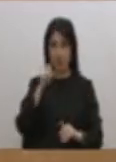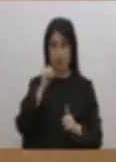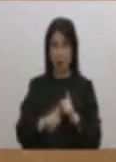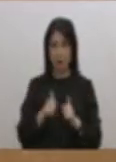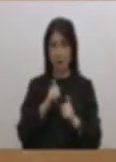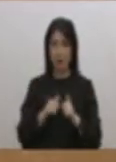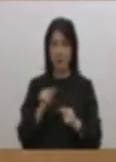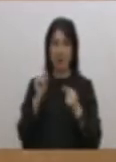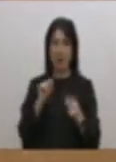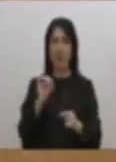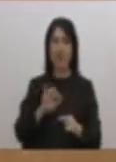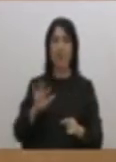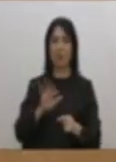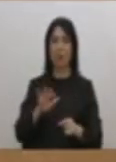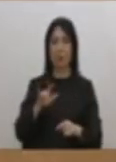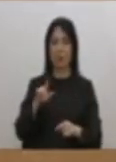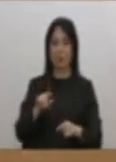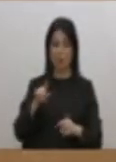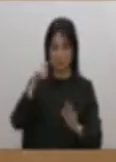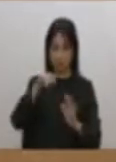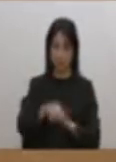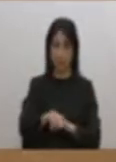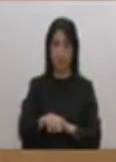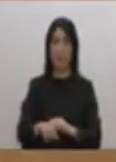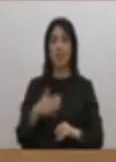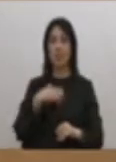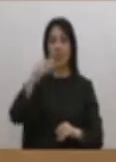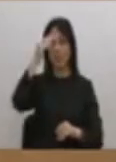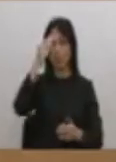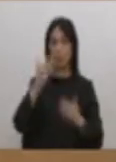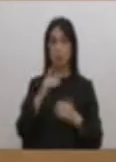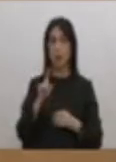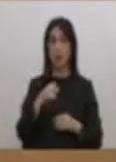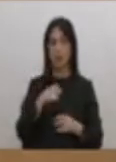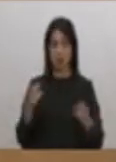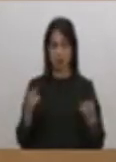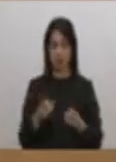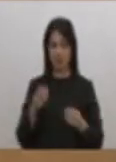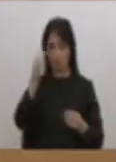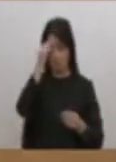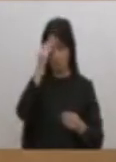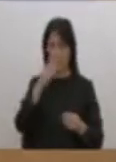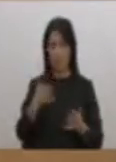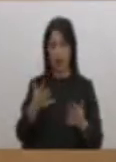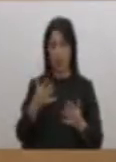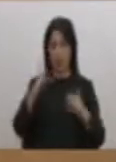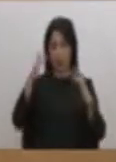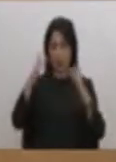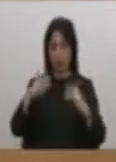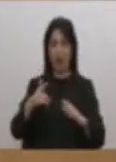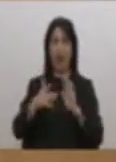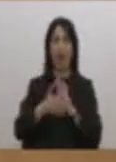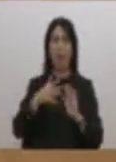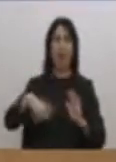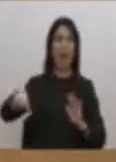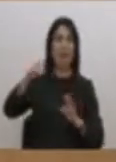ყოველთვის ანტიდასავლური განწყობების გასაღვივებლად. Და ჩემი აზრით, თუ რამეზე ჩვენ გვჭირდება პოზიციის კაფიოდ ჩამოყალიბება, გასაგებია, რომ ყველა